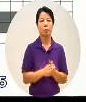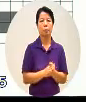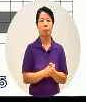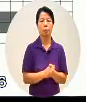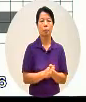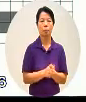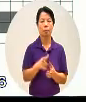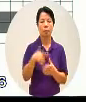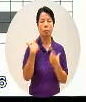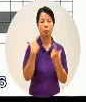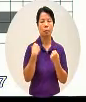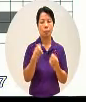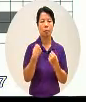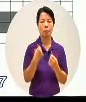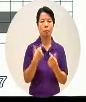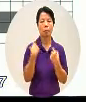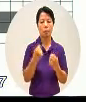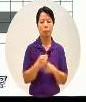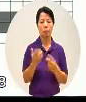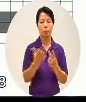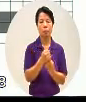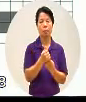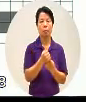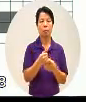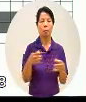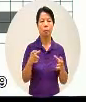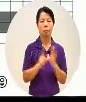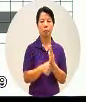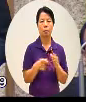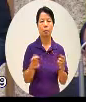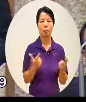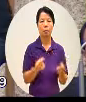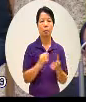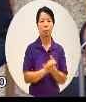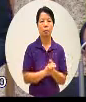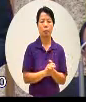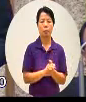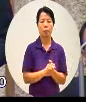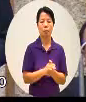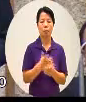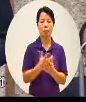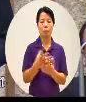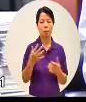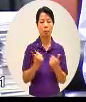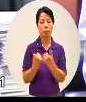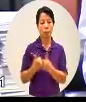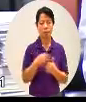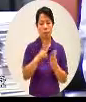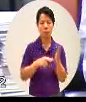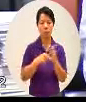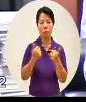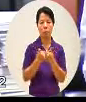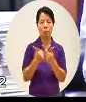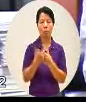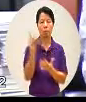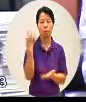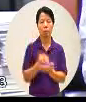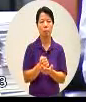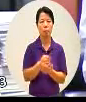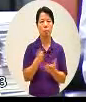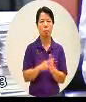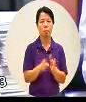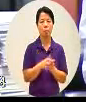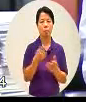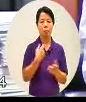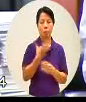是原来 嘛， 合并的时候，对 嘛？ 对，所以原来的那个。 然后透过多次的说明会，本席也让你说知